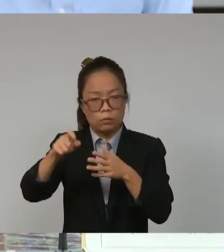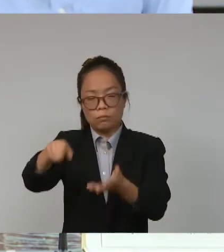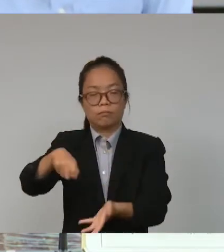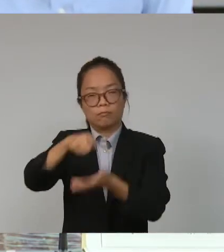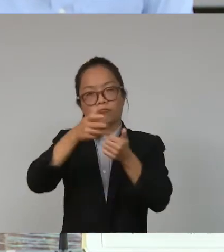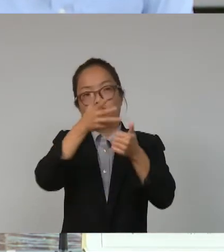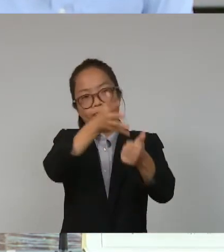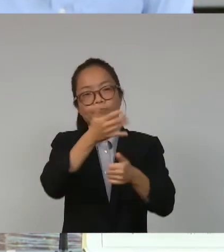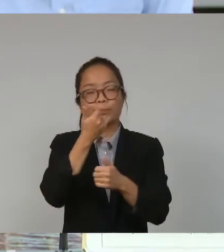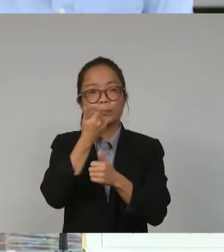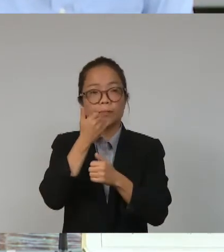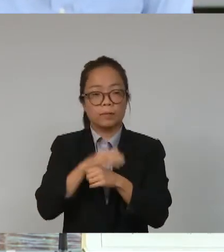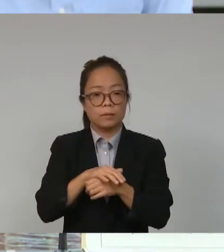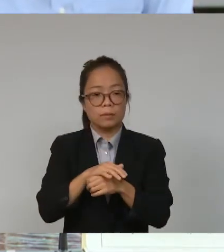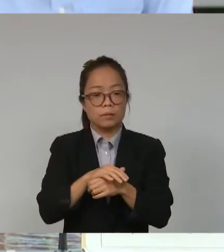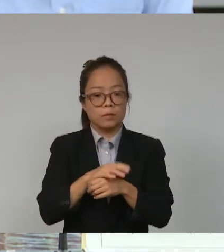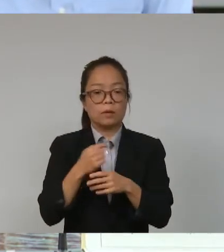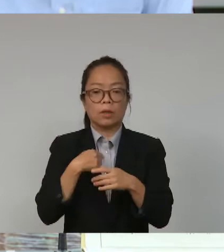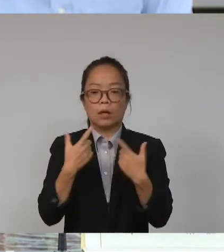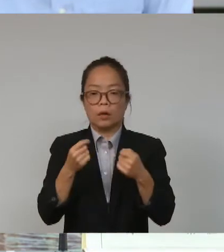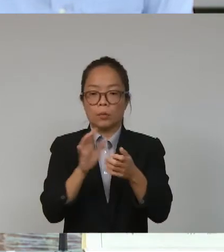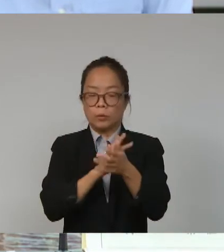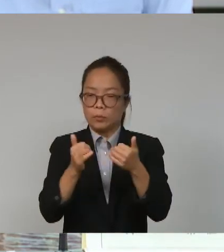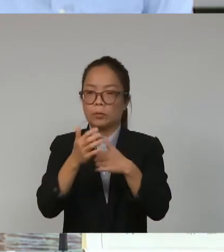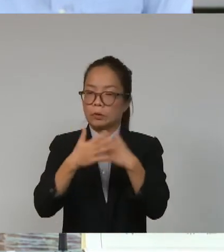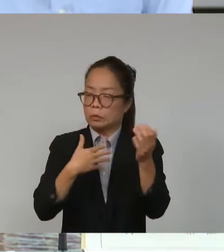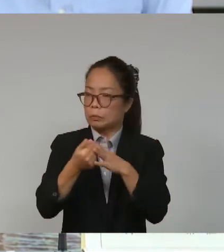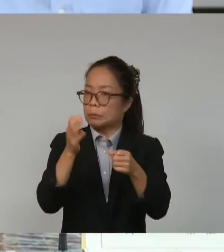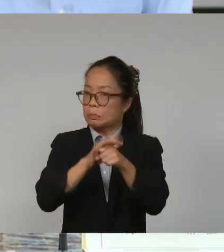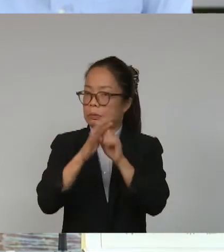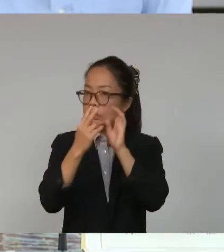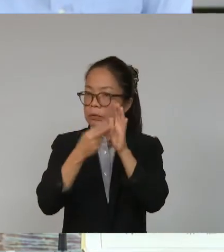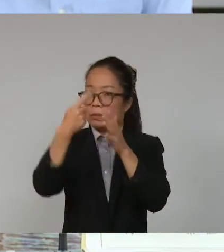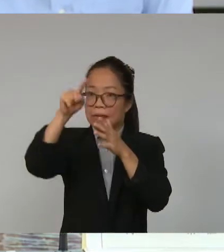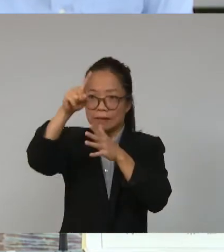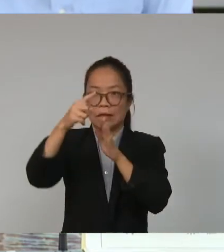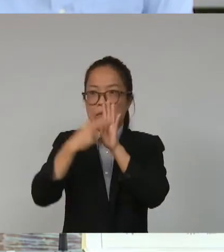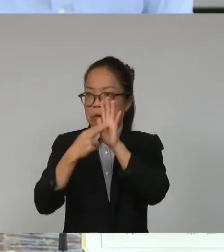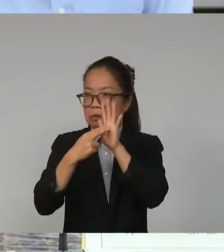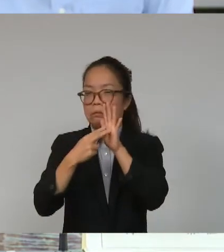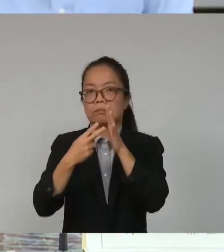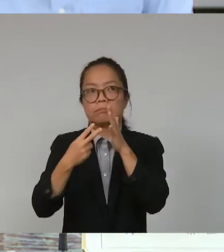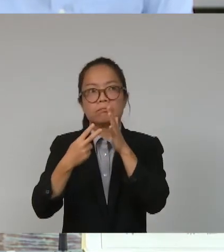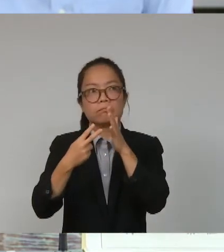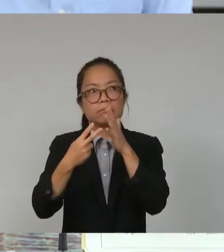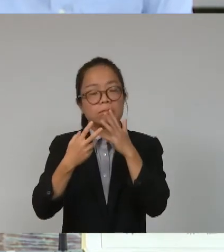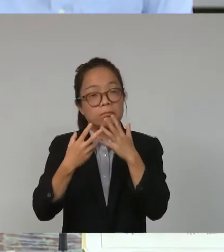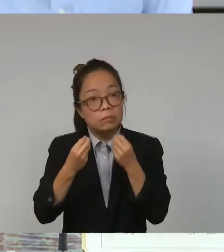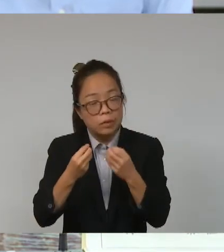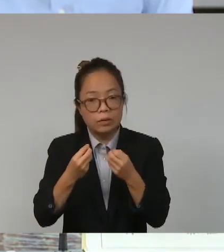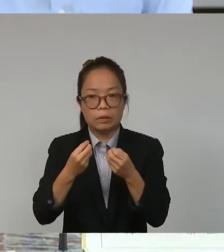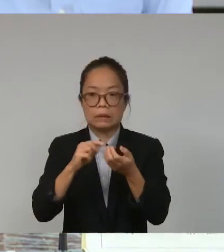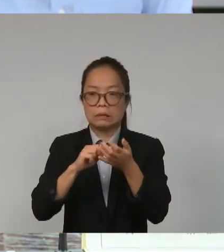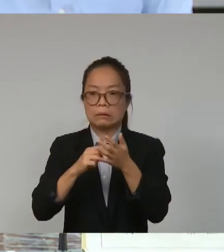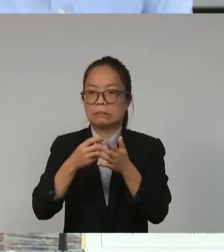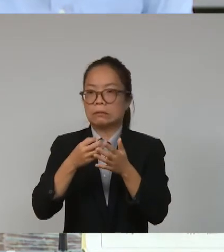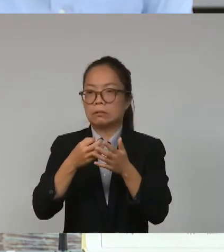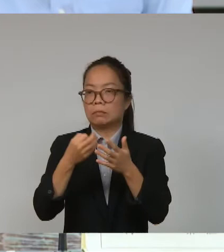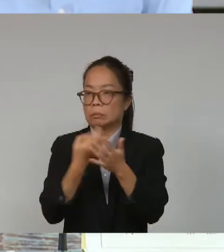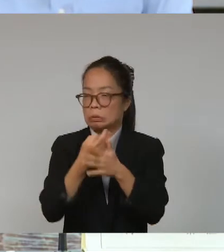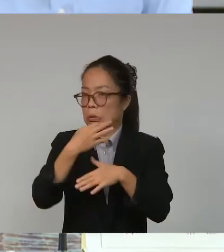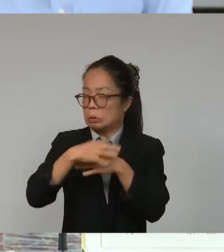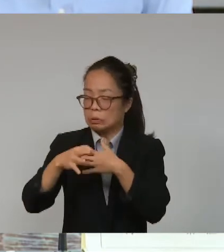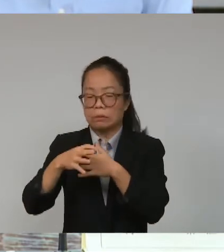发问哦。那么也可以就是说补充，上一轮所没有。表达足够的意见